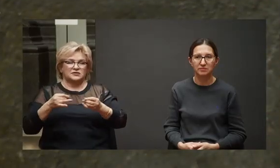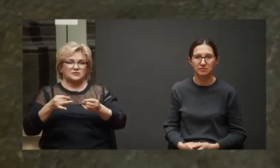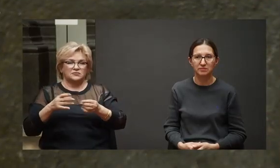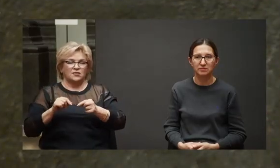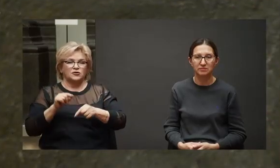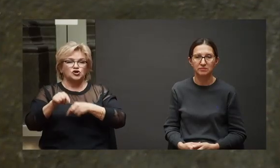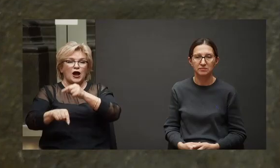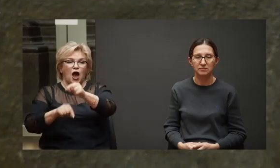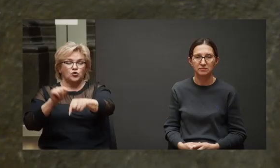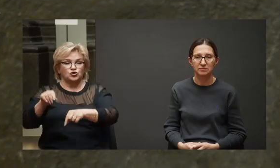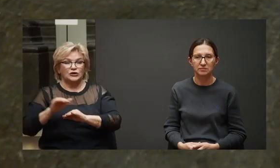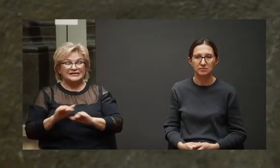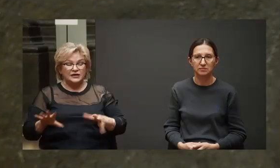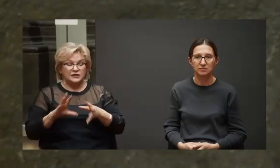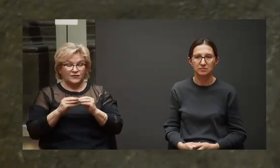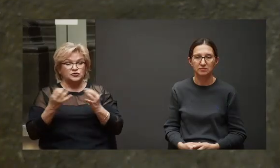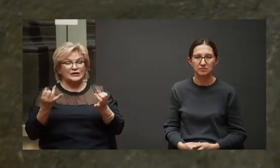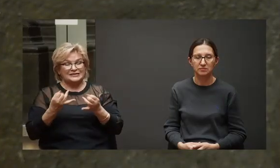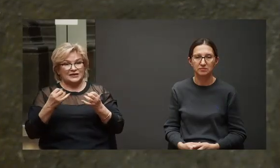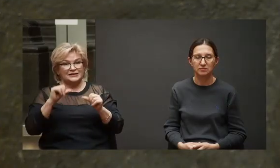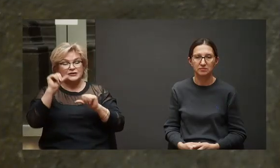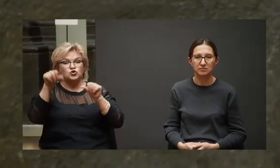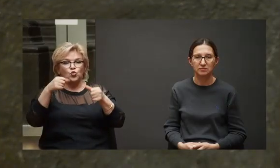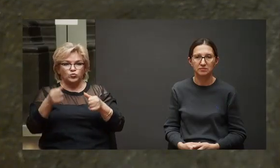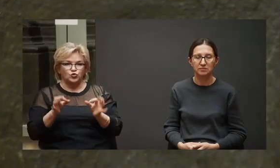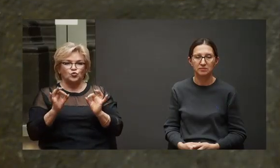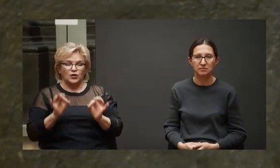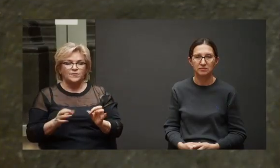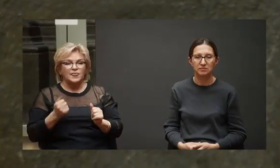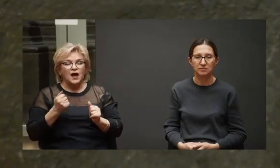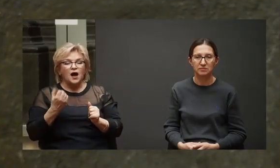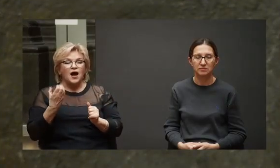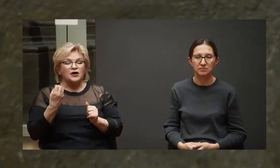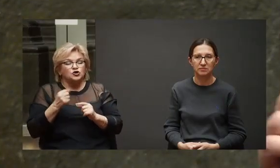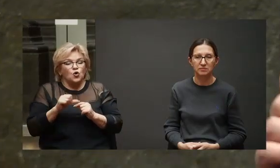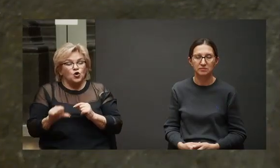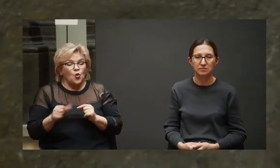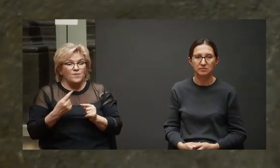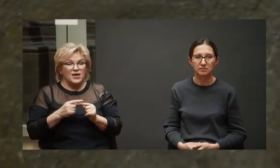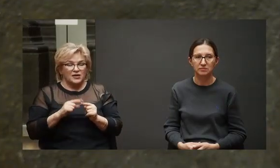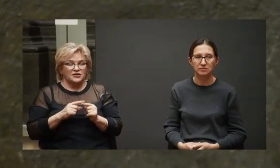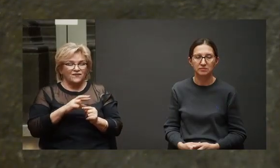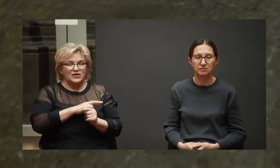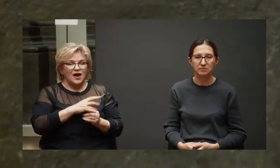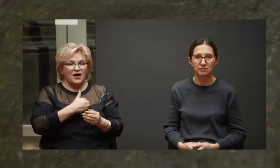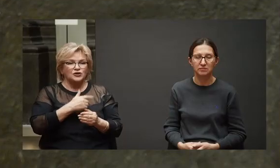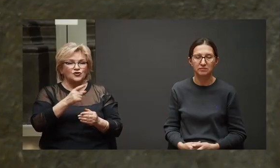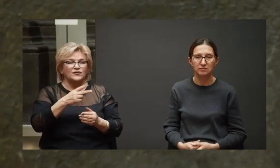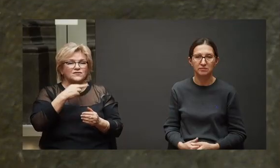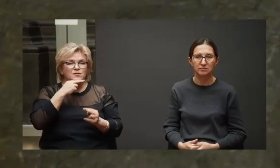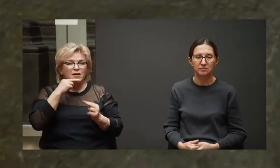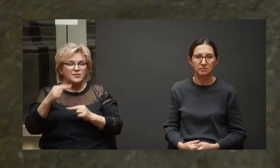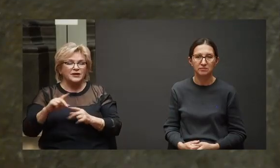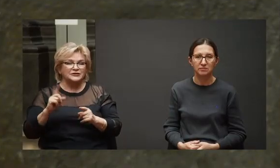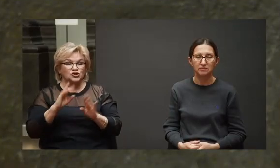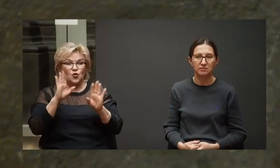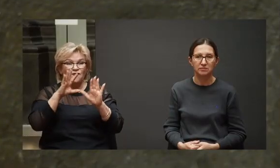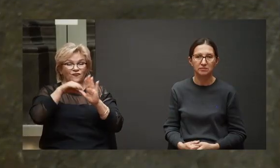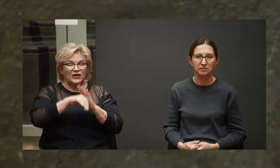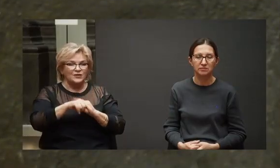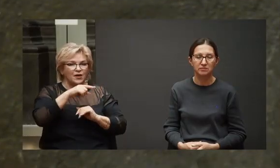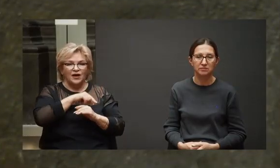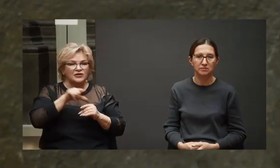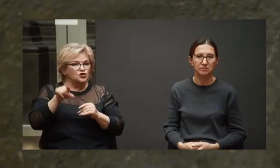конечно, действительно интересна скульптура. Вот. А кроме того, что, да, вот, кстати, я обращаю внимание, что в фильме они же